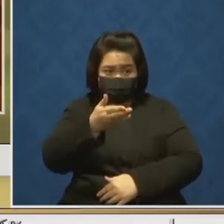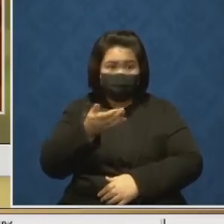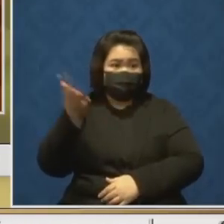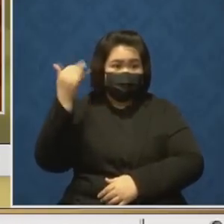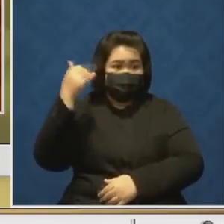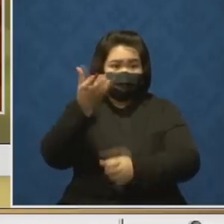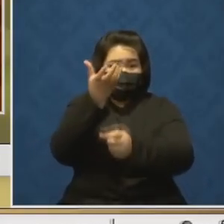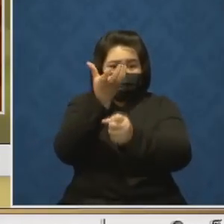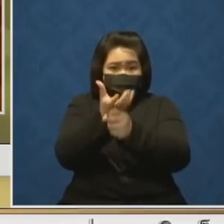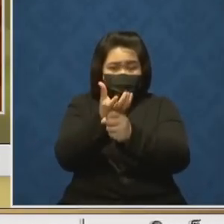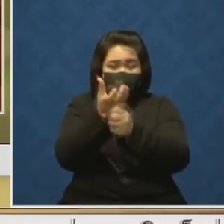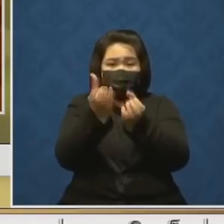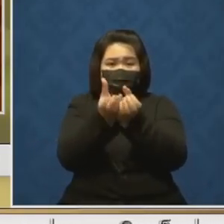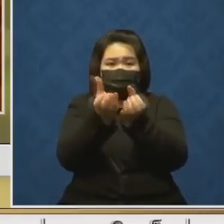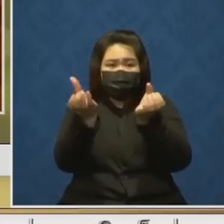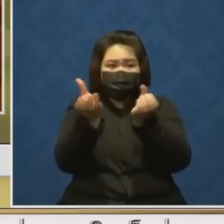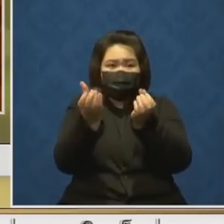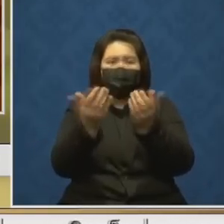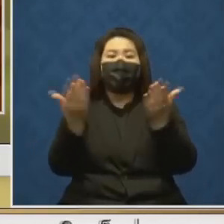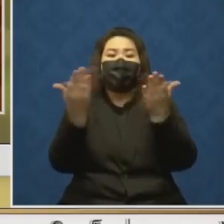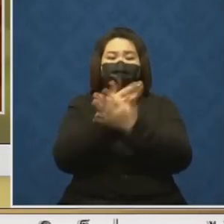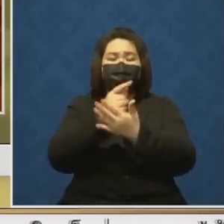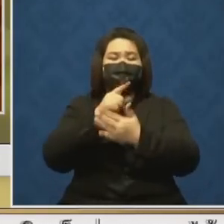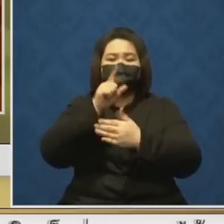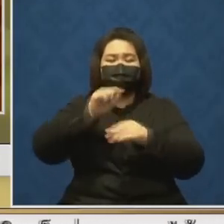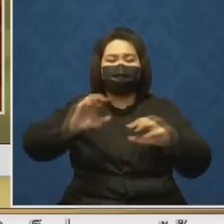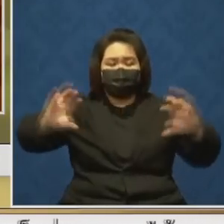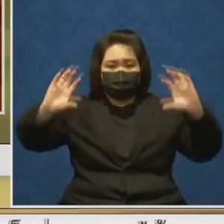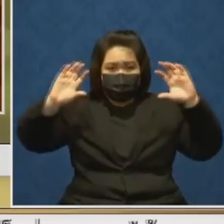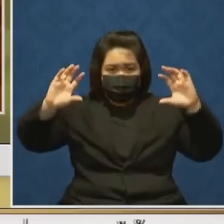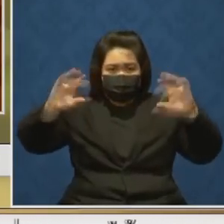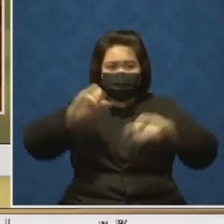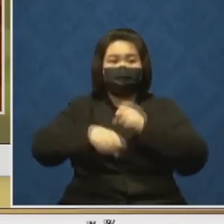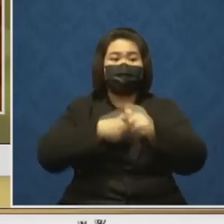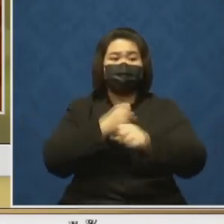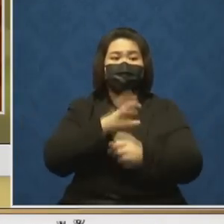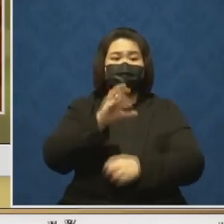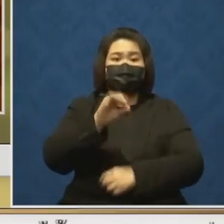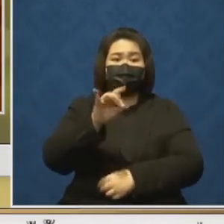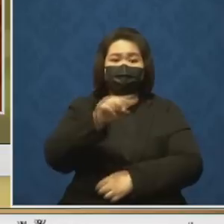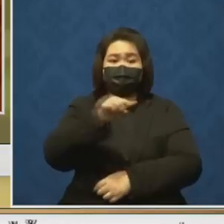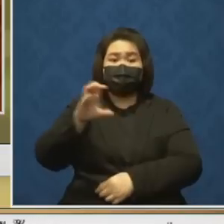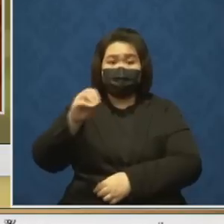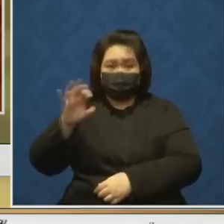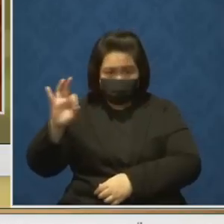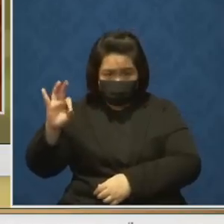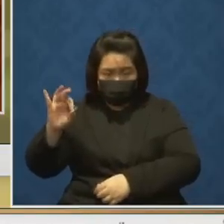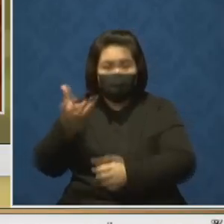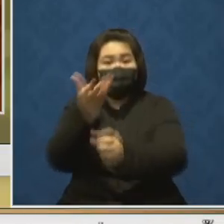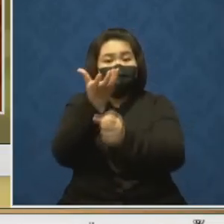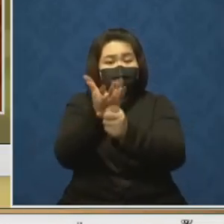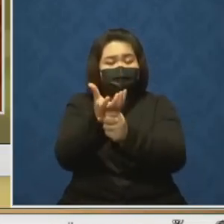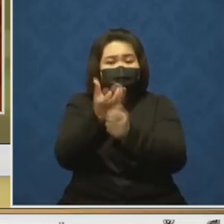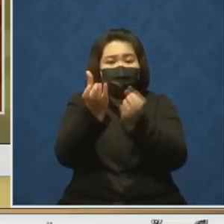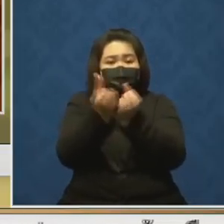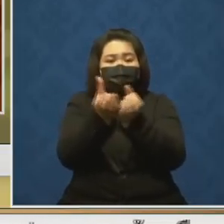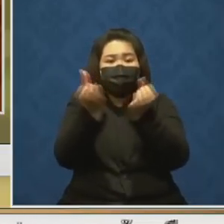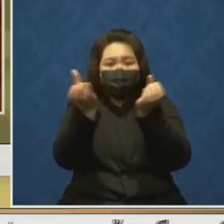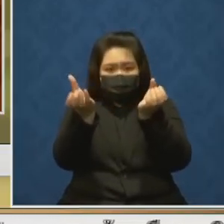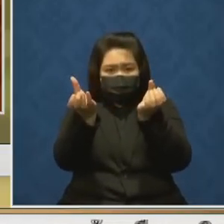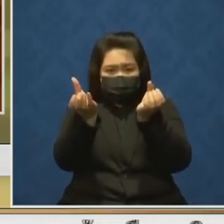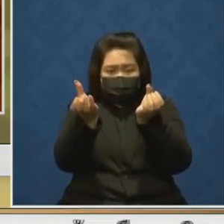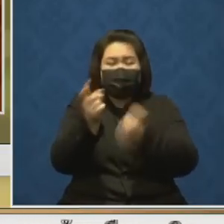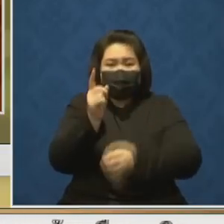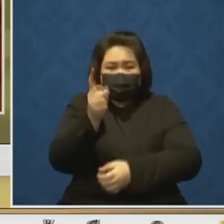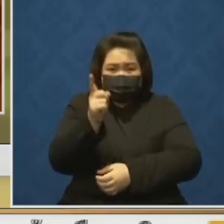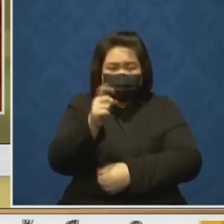ัฐธรรมนูล ให้เปลี่ยนเป็รูปตาครุในชวปี 58-59รูปพานลัฐธรนูทางสถาปัดหัเป